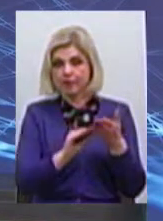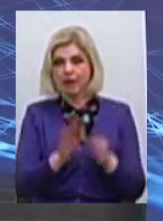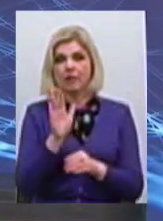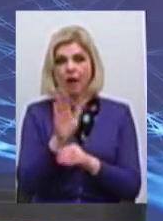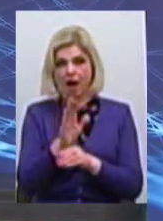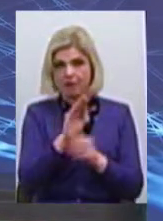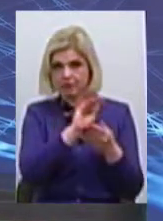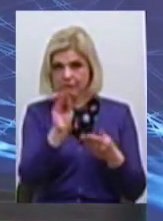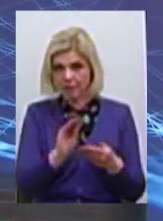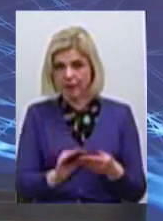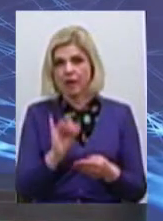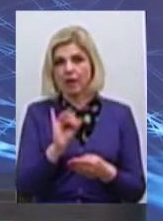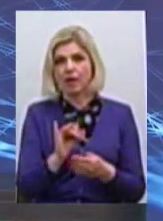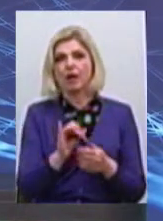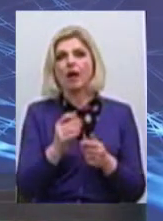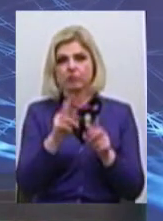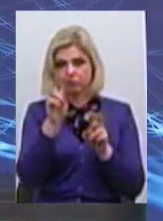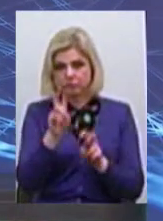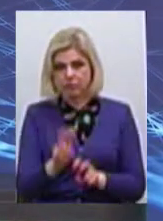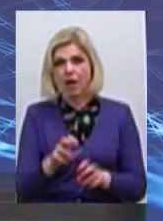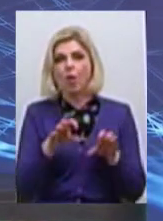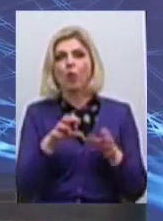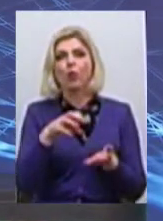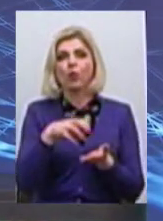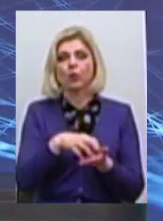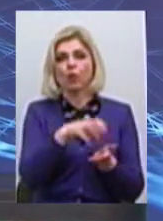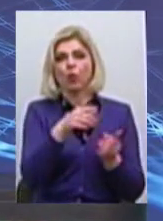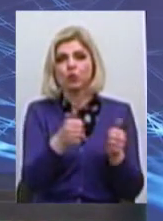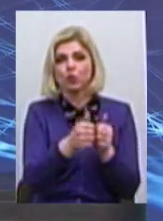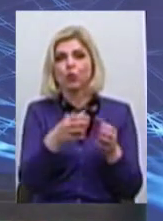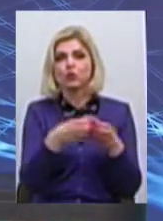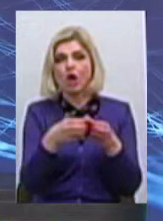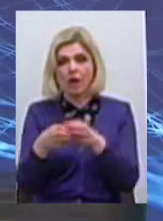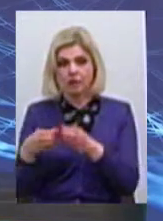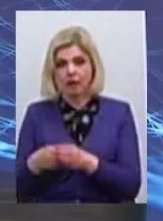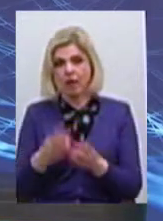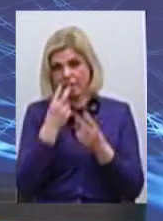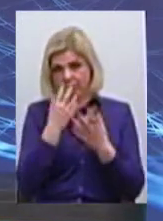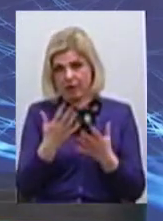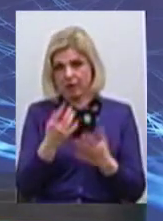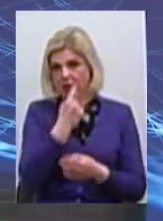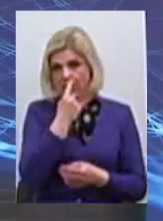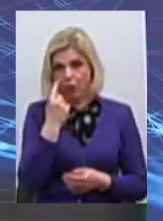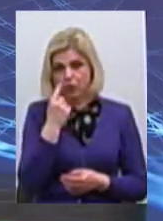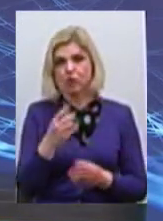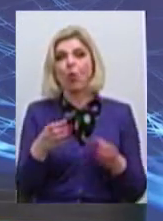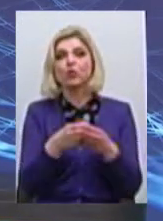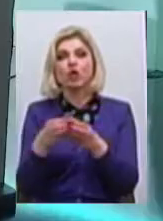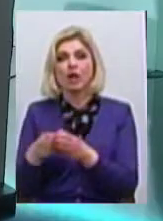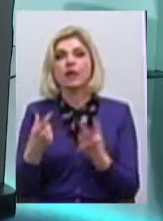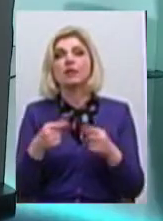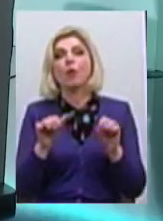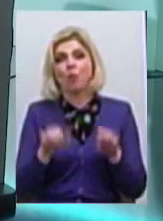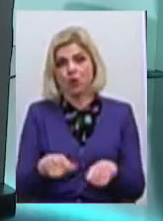перелічені дані ділянки, їх видно наочно. такі ділянки, а